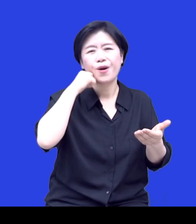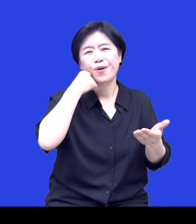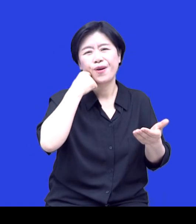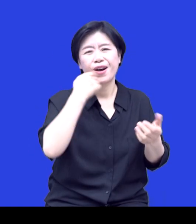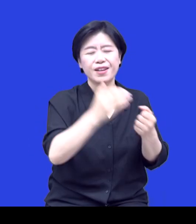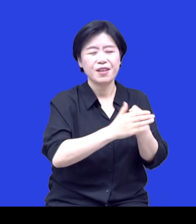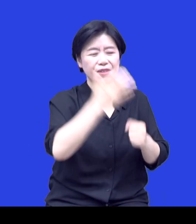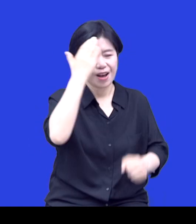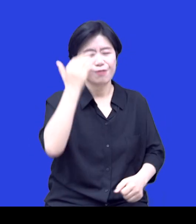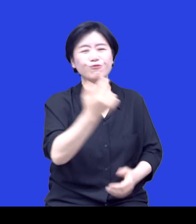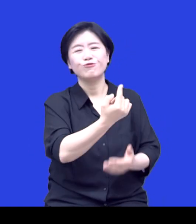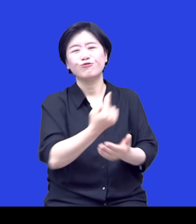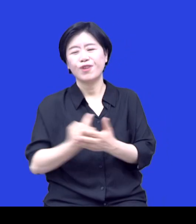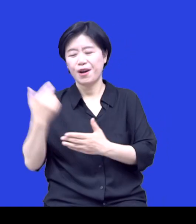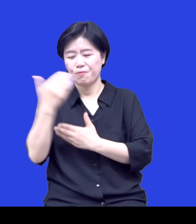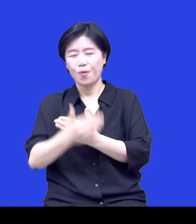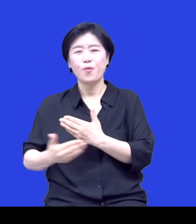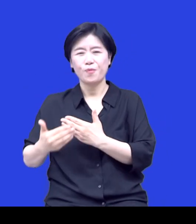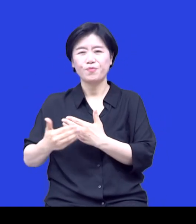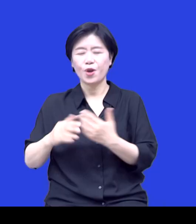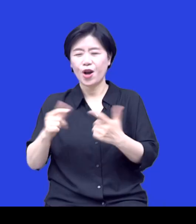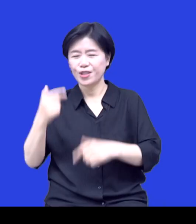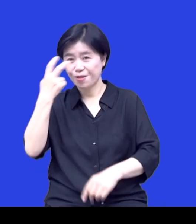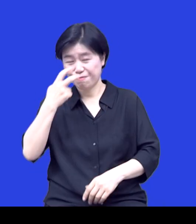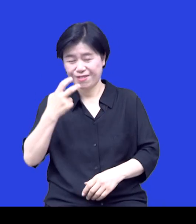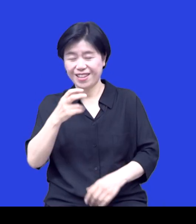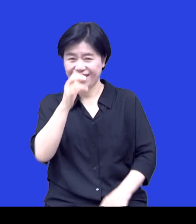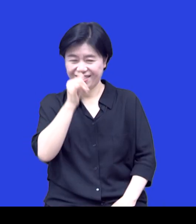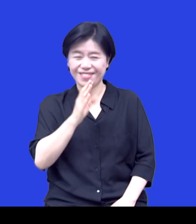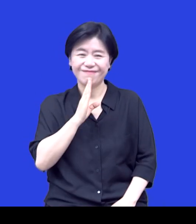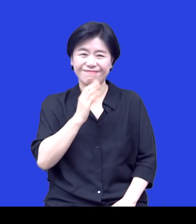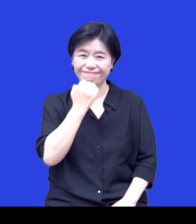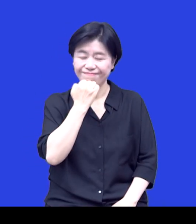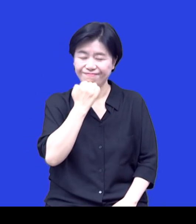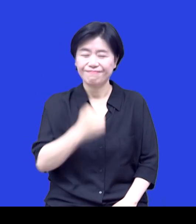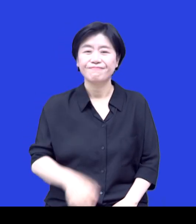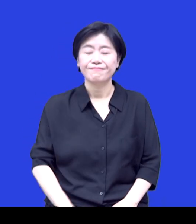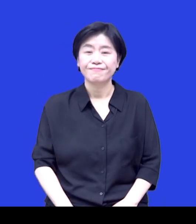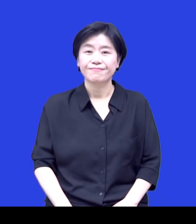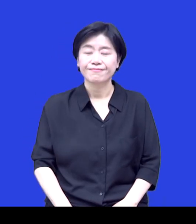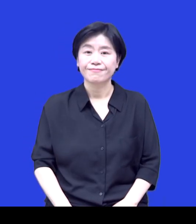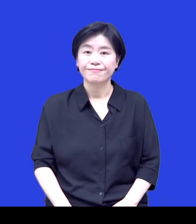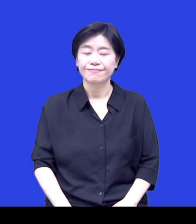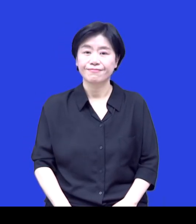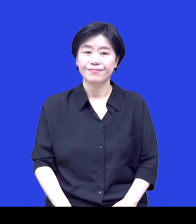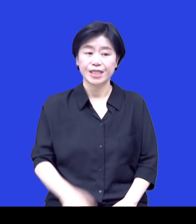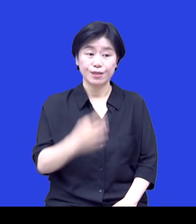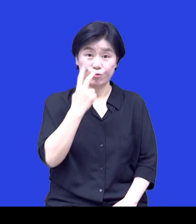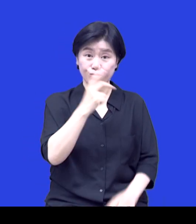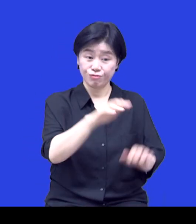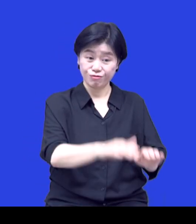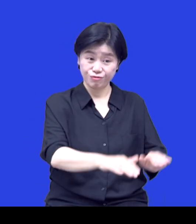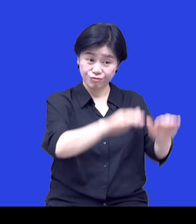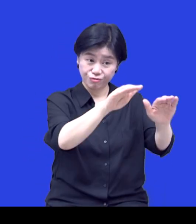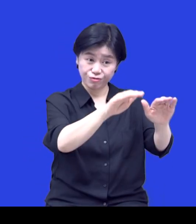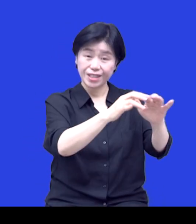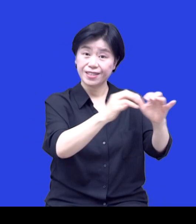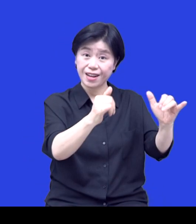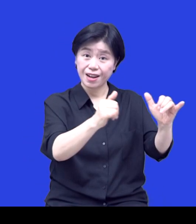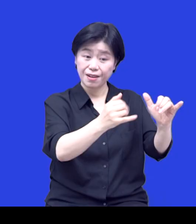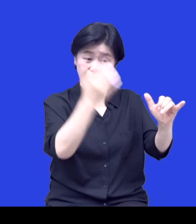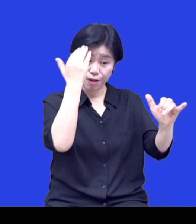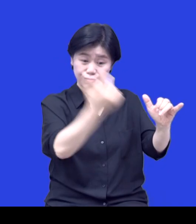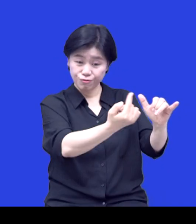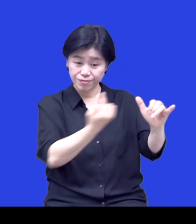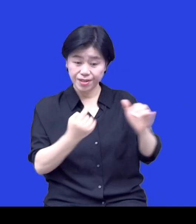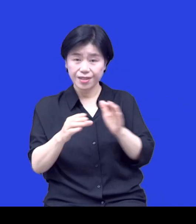이제 1.5세 2세 자녀들도 또 커서 장성해서 한국에 와서 연예인도 되고 네네, 스포츠 맞아요. 많이 있는데 보면은 좀 그런 오해들이 있는 것 같아요.